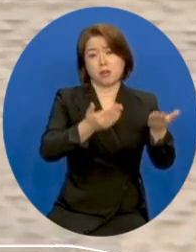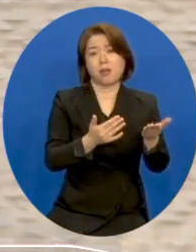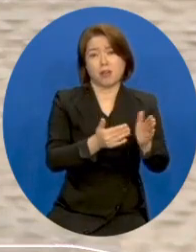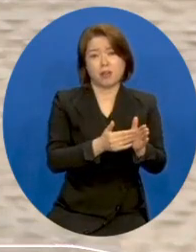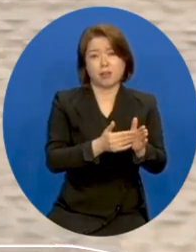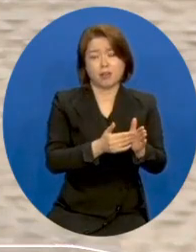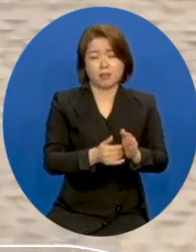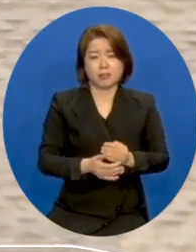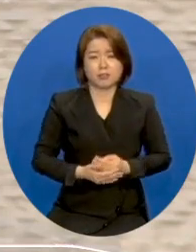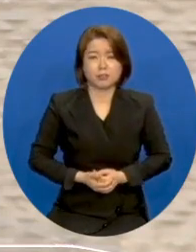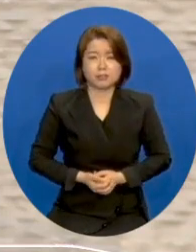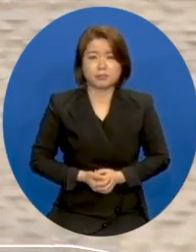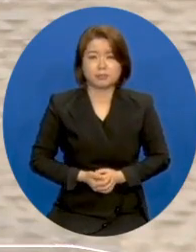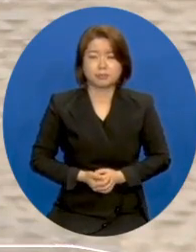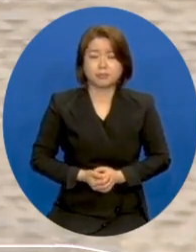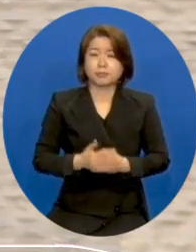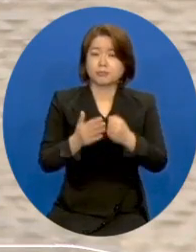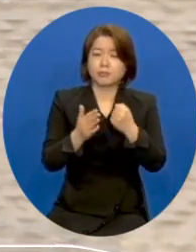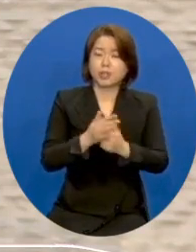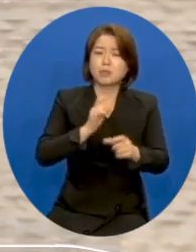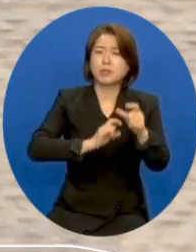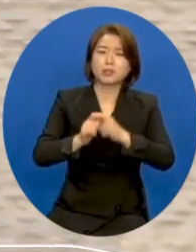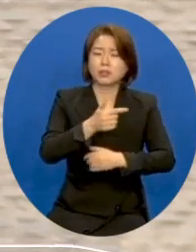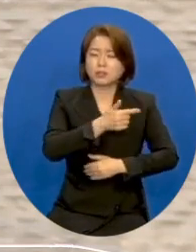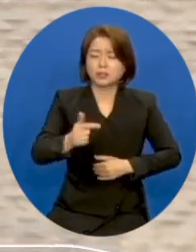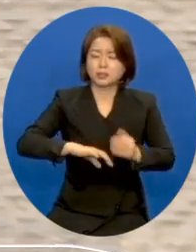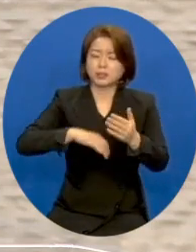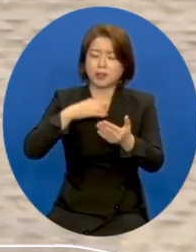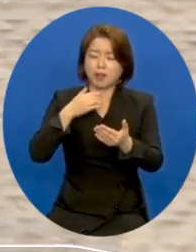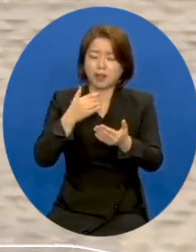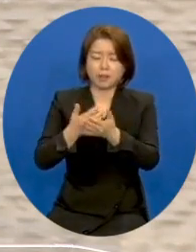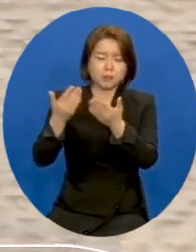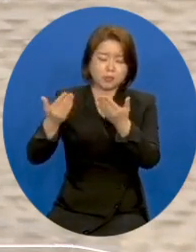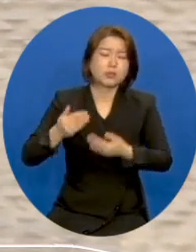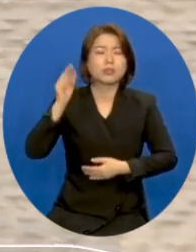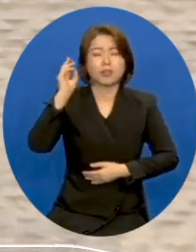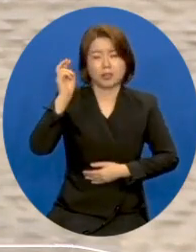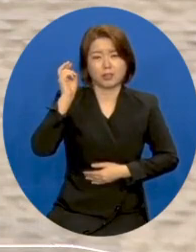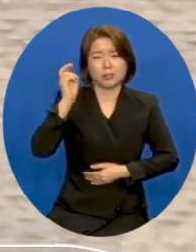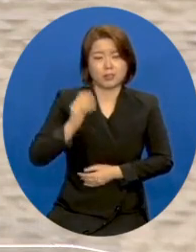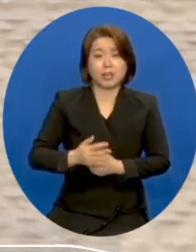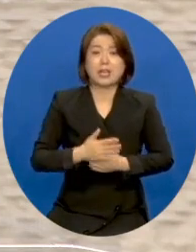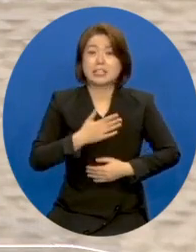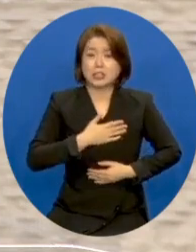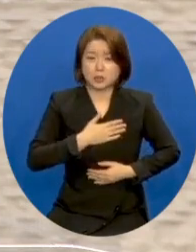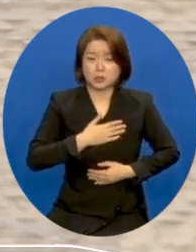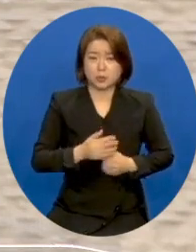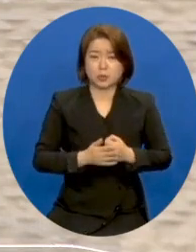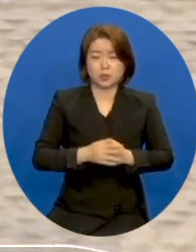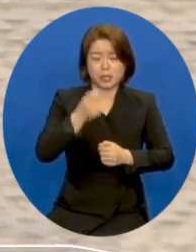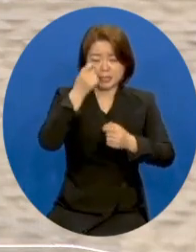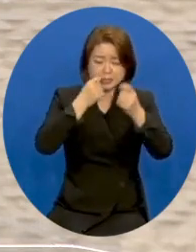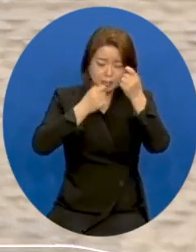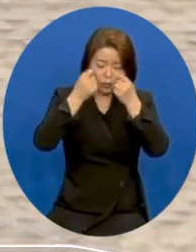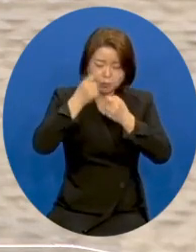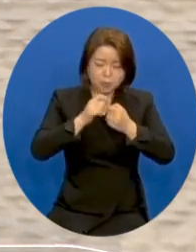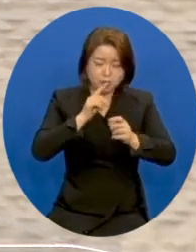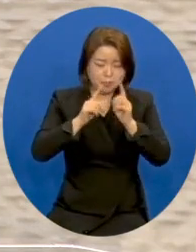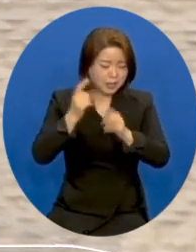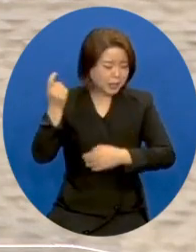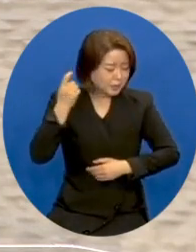주셨습니다. 그래서 더 큰 감동이 있었던 것 같습니다. 저도 눈물로 말씀을